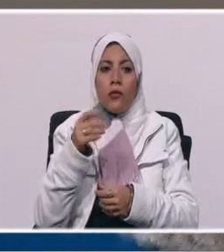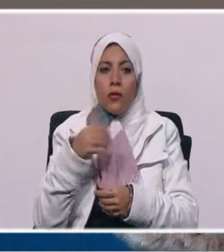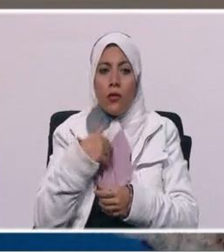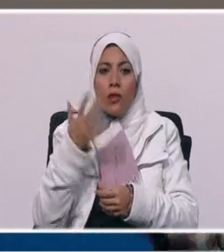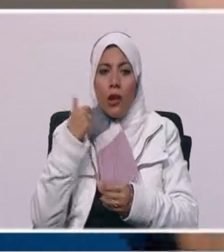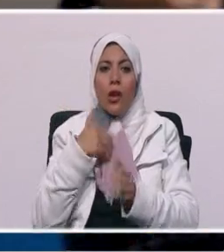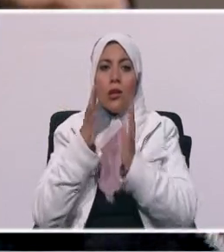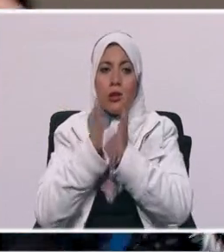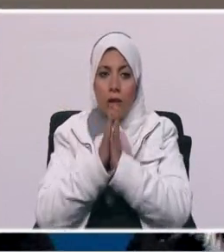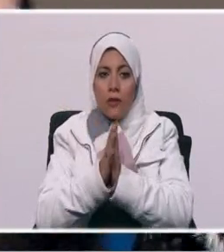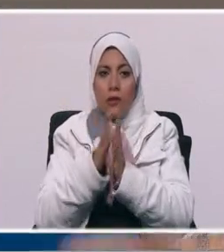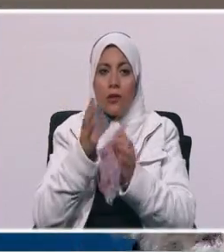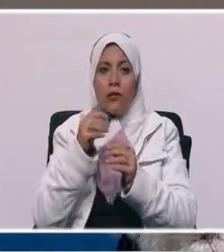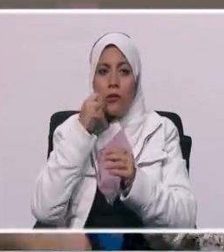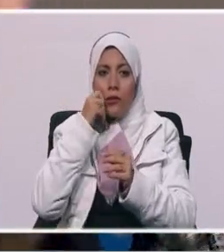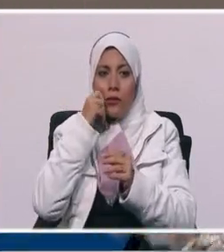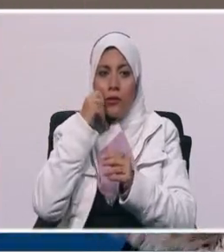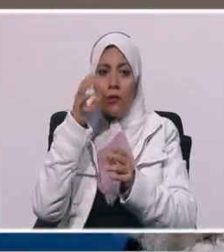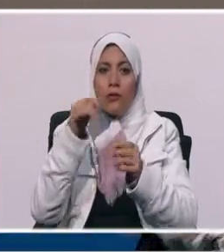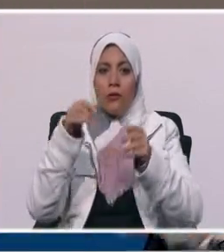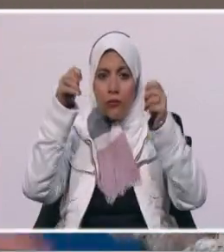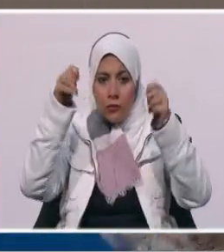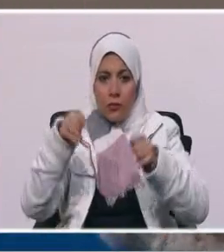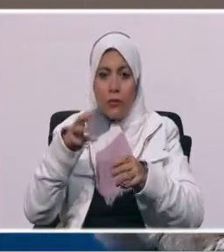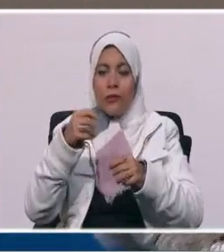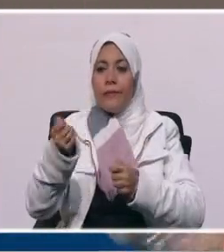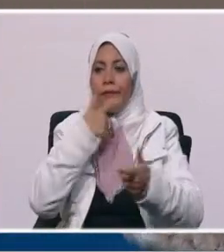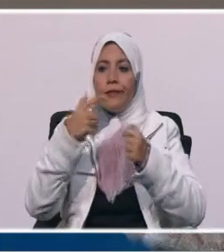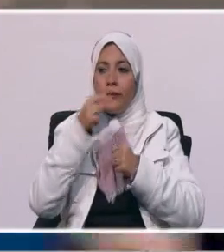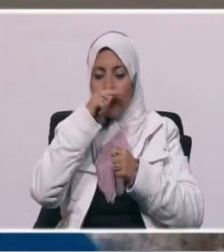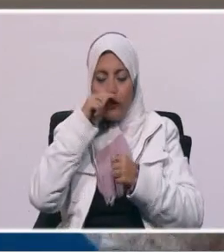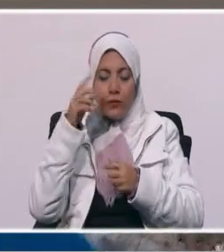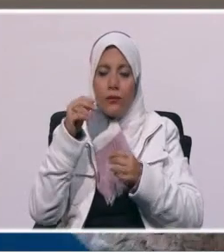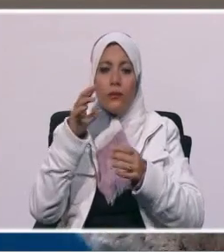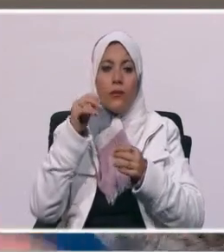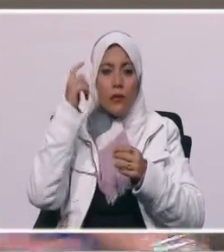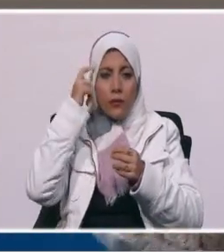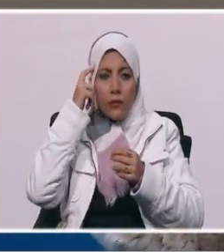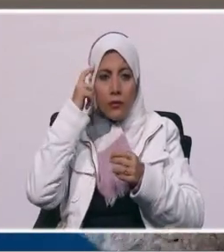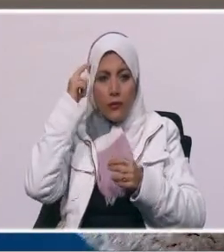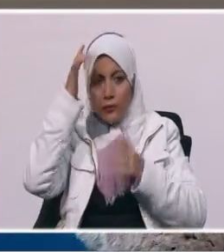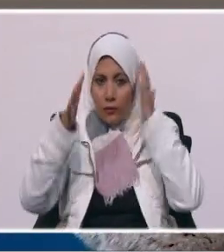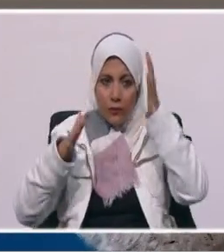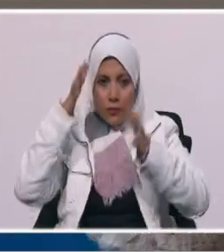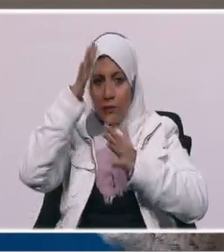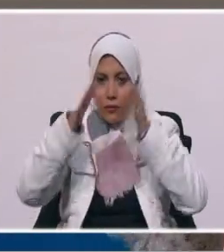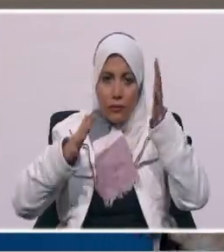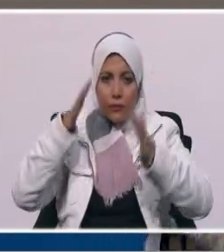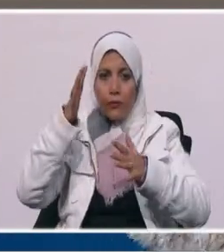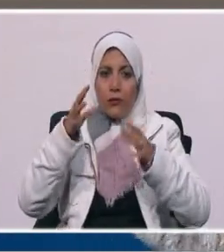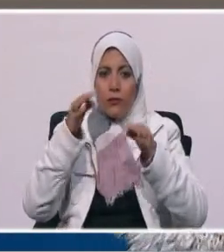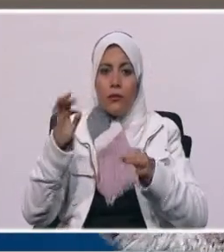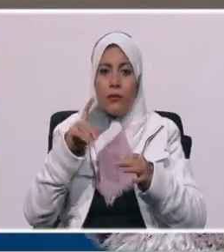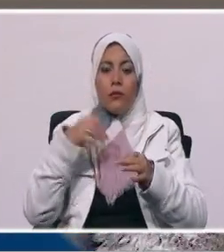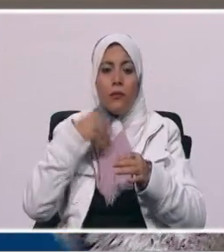انا اسفه لو قلتها كانوا مديني كل المخدرات بتاع الجدول اللي موجوده في المستشفى، فانا في حاله لا وعي، انا مش موجوده، انا مغيبه خالص. فمين